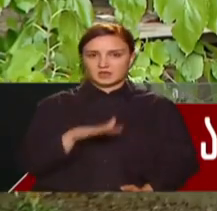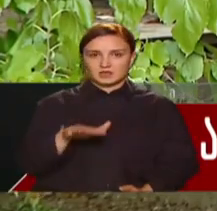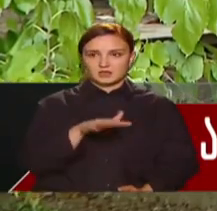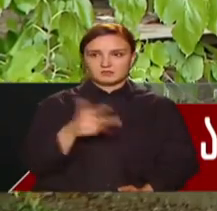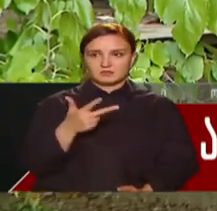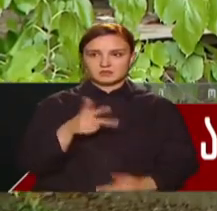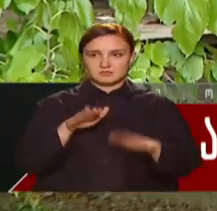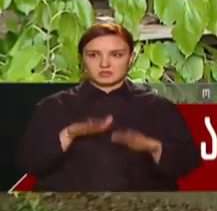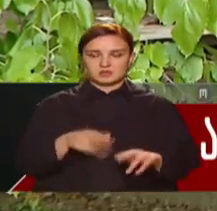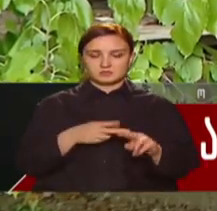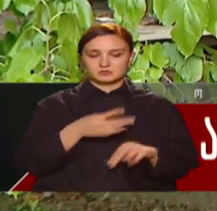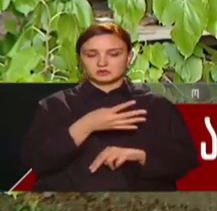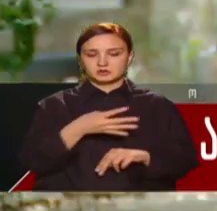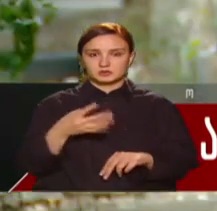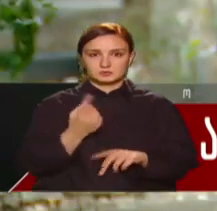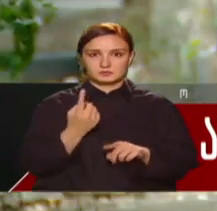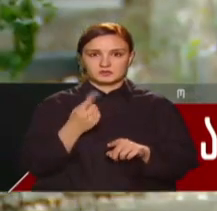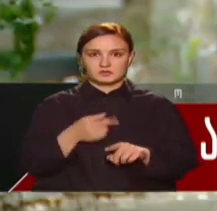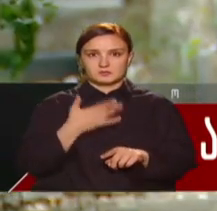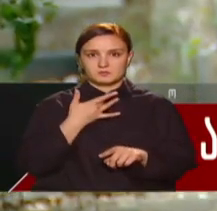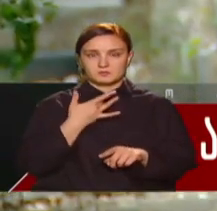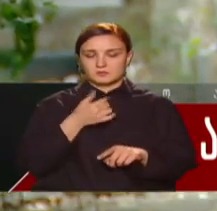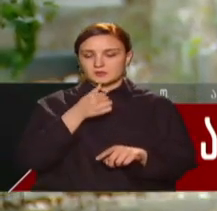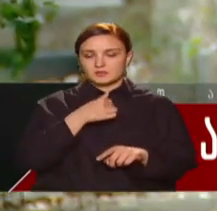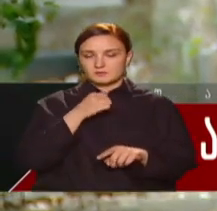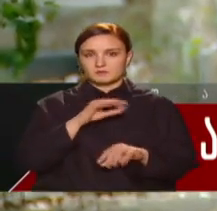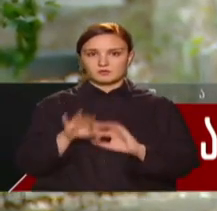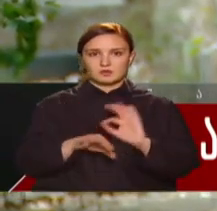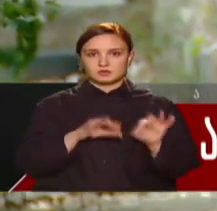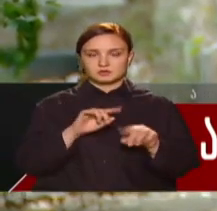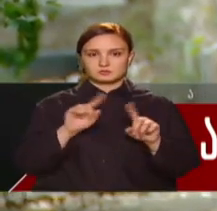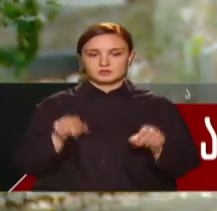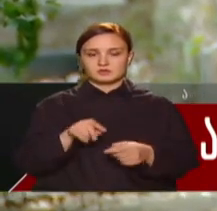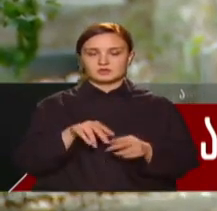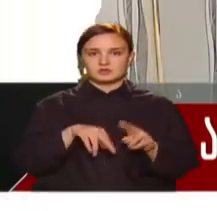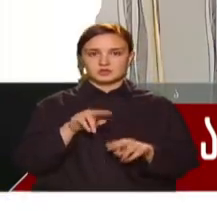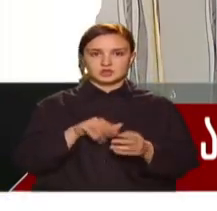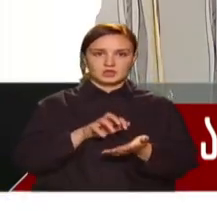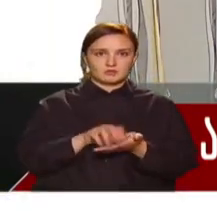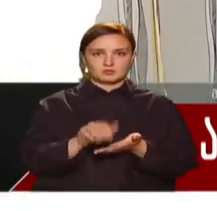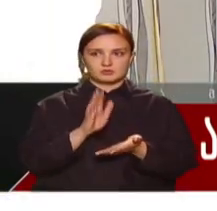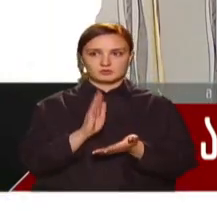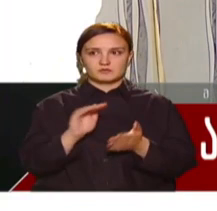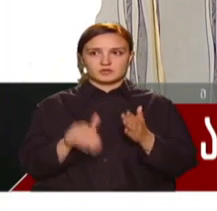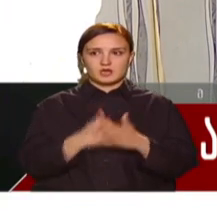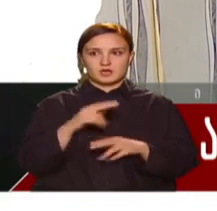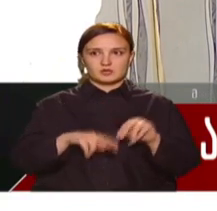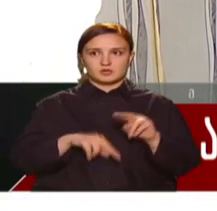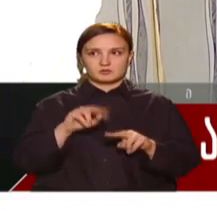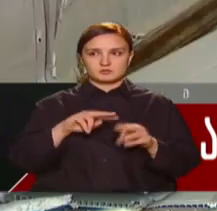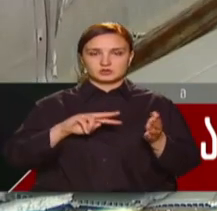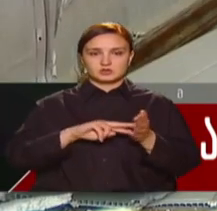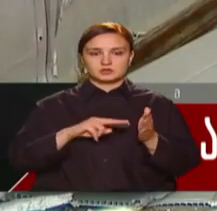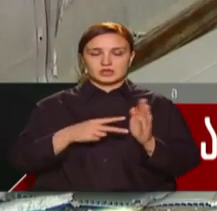კვარტალში მდებარე შენობა პირველია, რომელსაც მერიის საპილოტო პროექტის ფარგლებში დემონტაჟი უტარდება. ახალი კორპუსი კი მშენებლობის